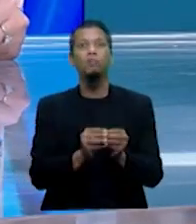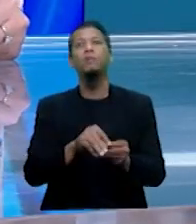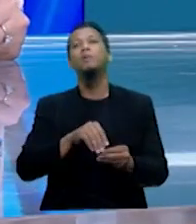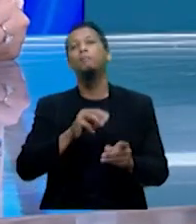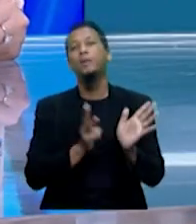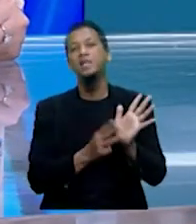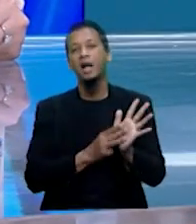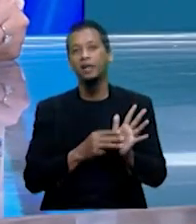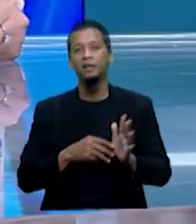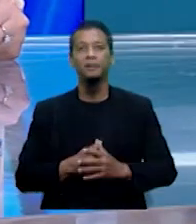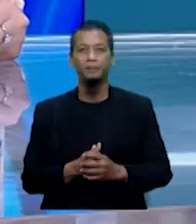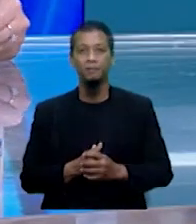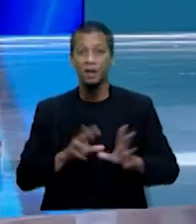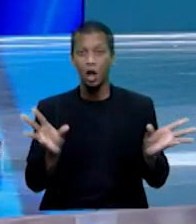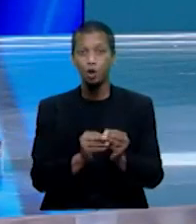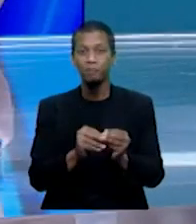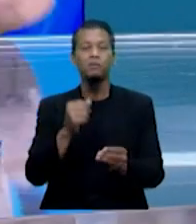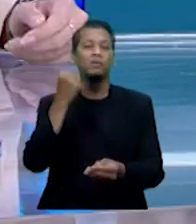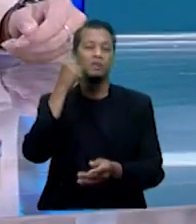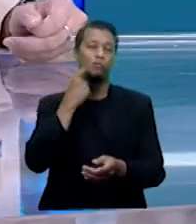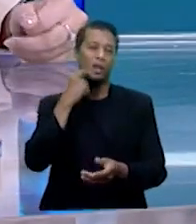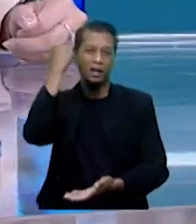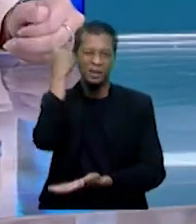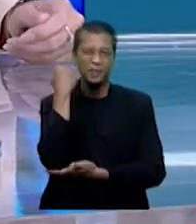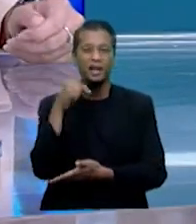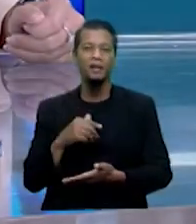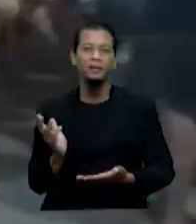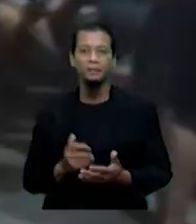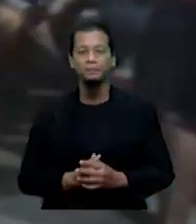berita ini kami rangkum dalam seputar kriminal berikut ini